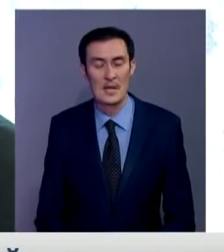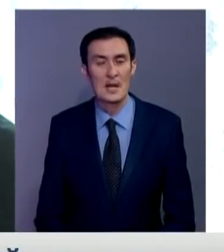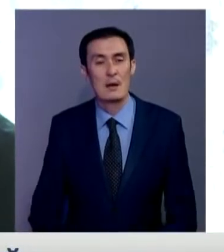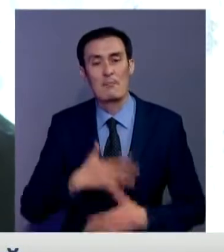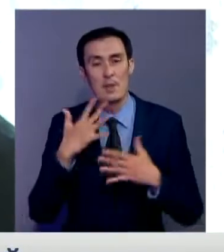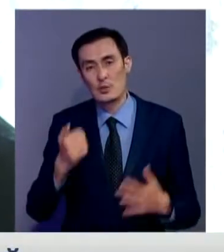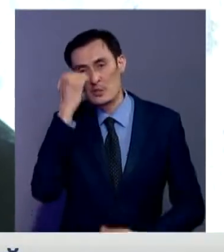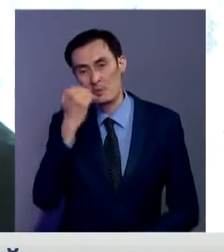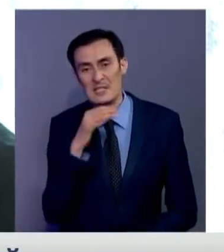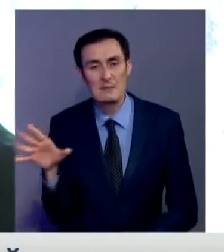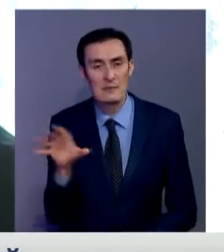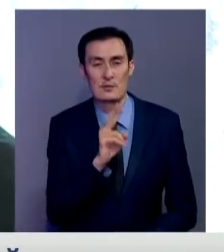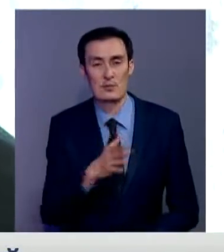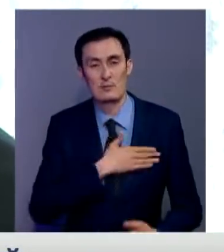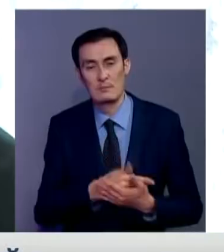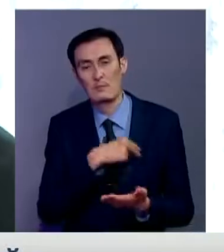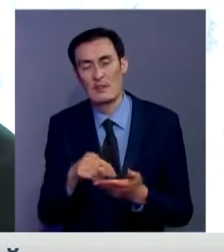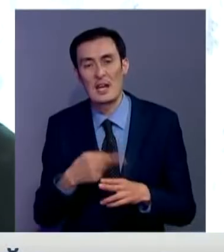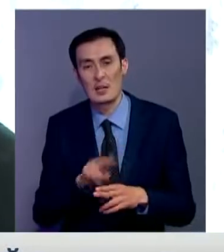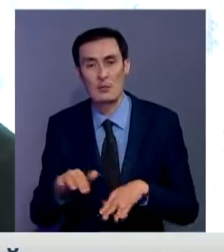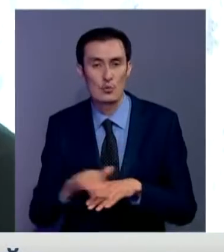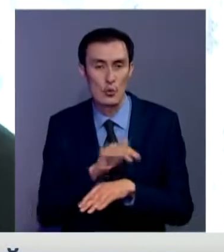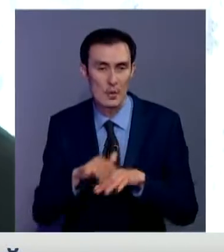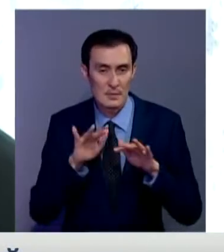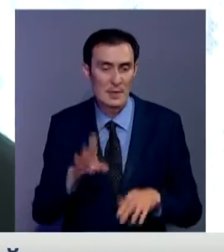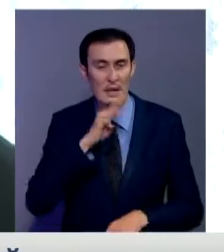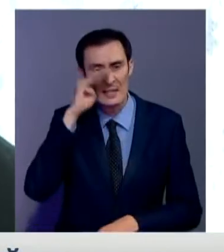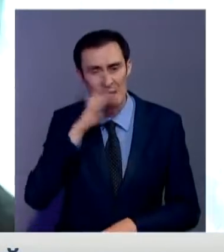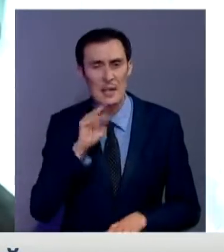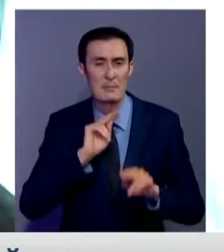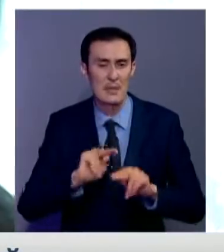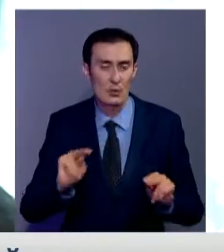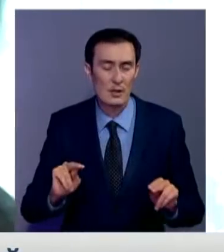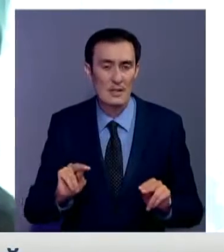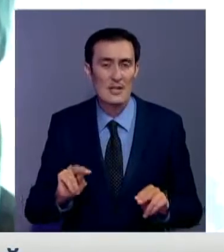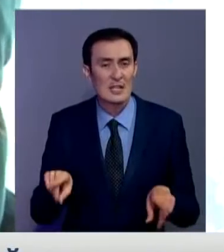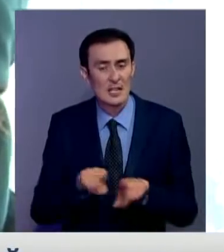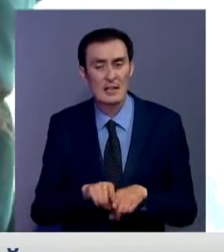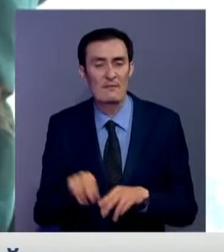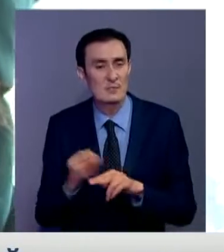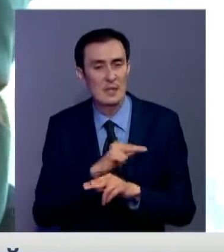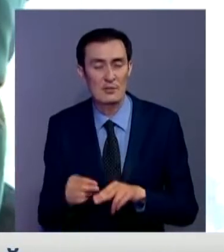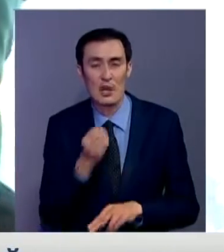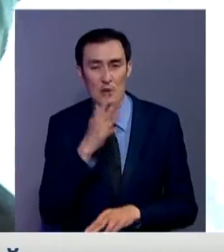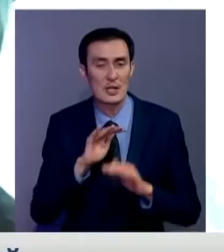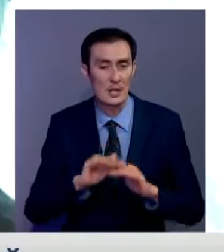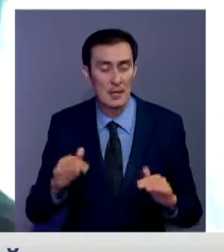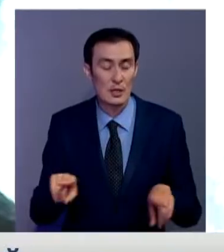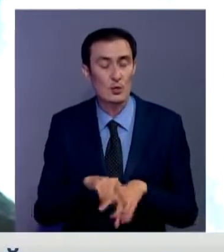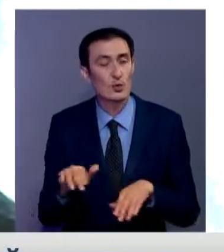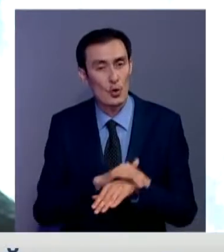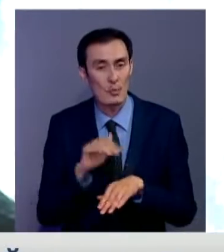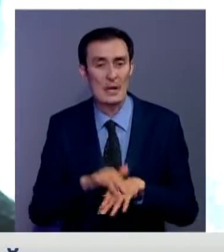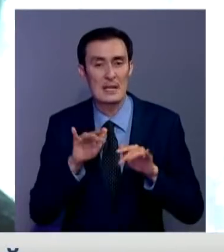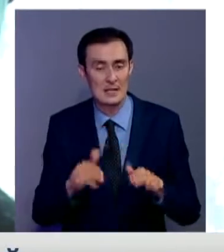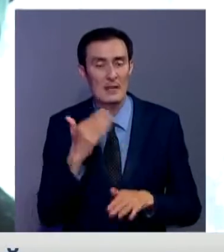Большое спасибо всем, кто принял участие в этом добром деле. Спасибо родителям, педагогам, воспитавшим таких хороших людей. Пусть это доброе дело вернется